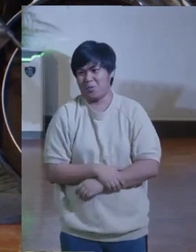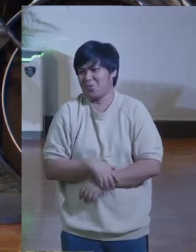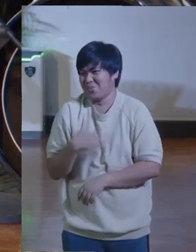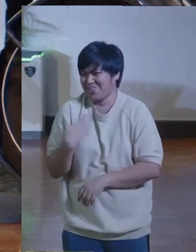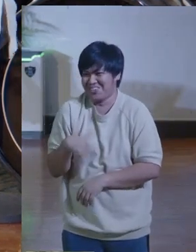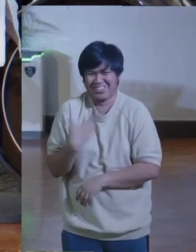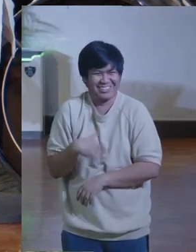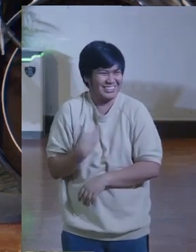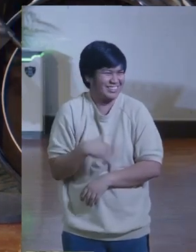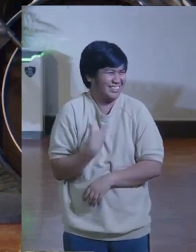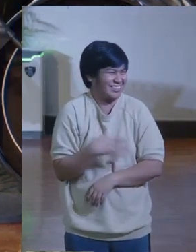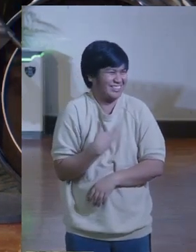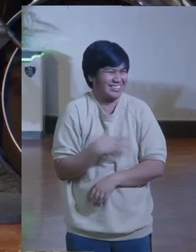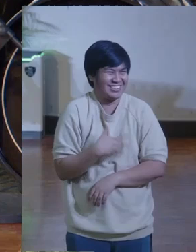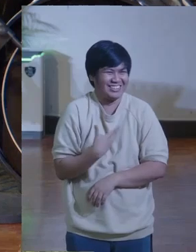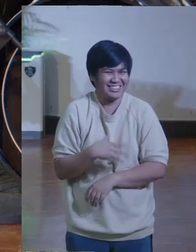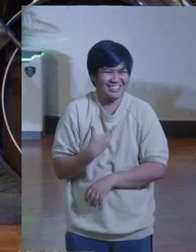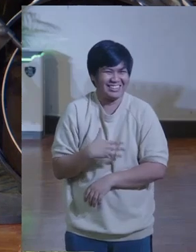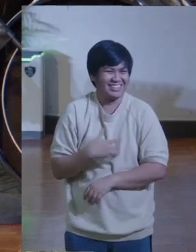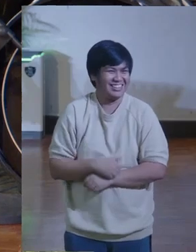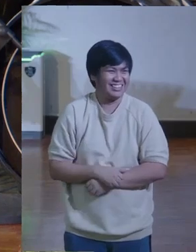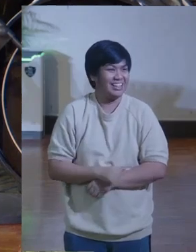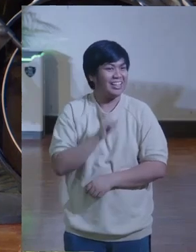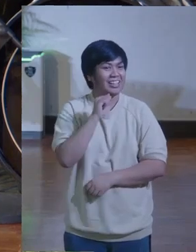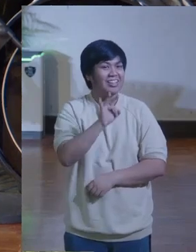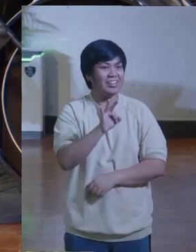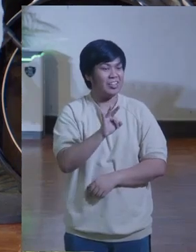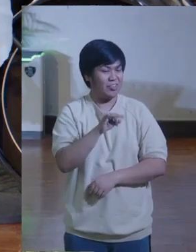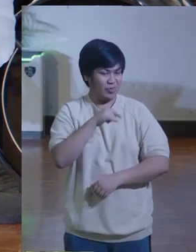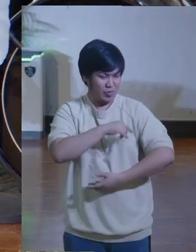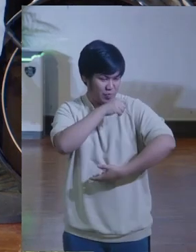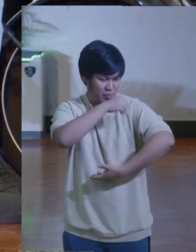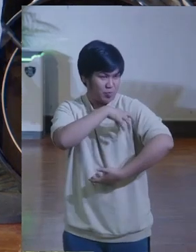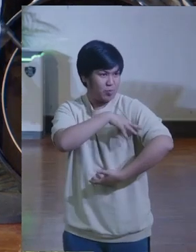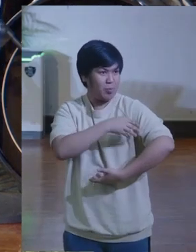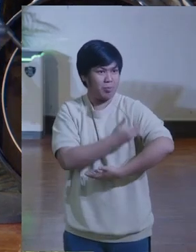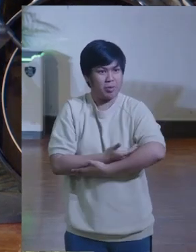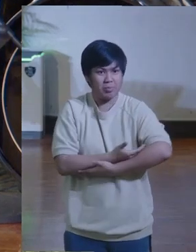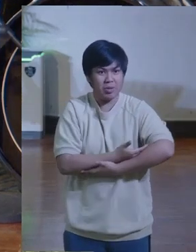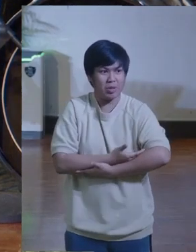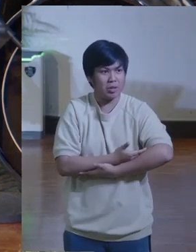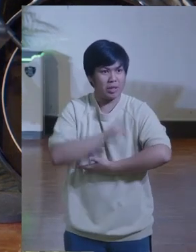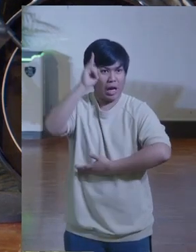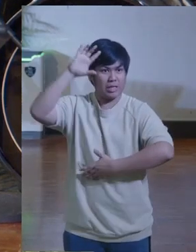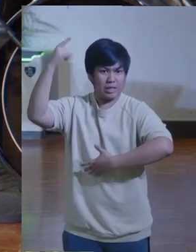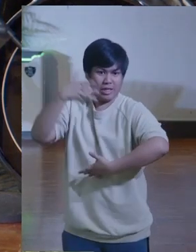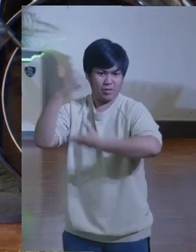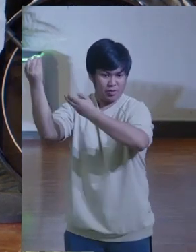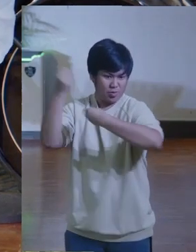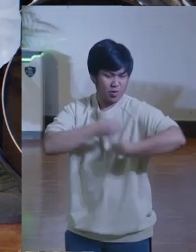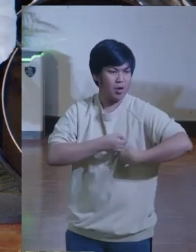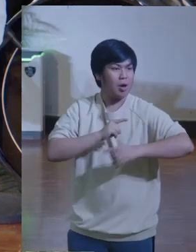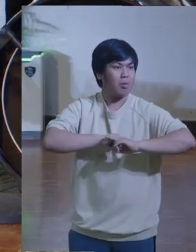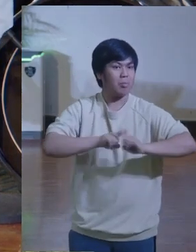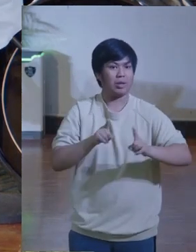ay magkasala ng kasalanang mortal sin, sila ay mapapahamak. Pero